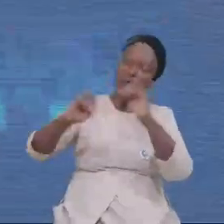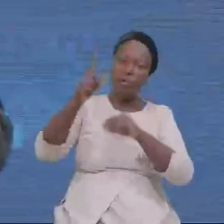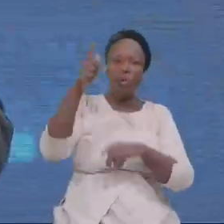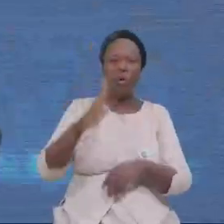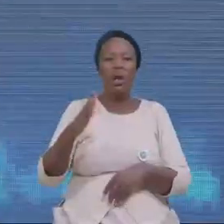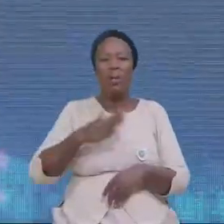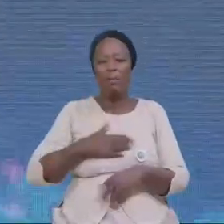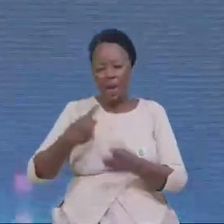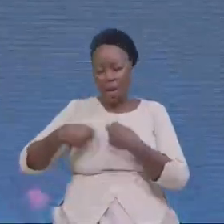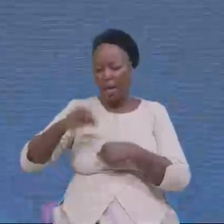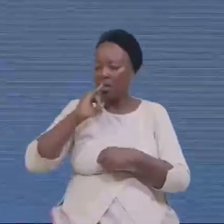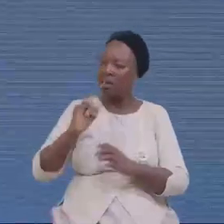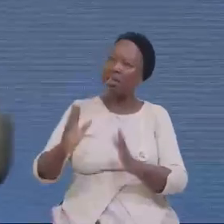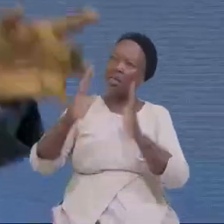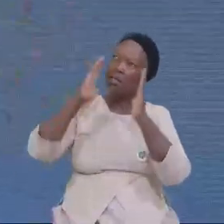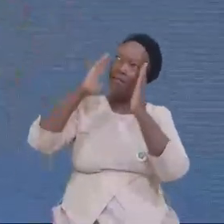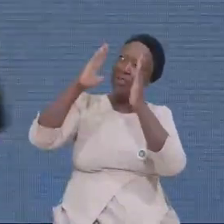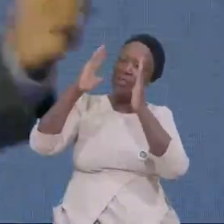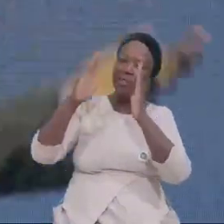Dieu. Mon cœur est affermi.